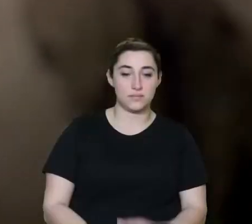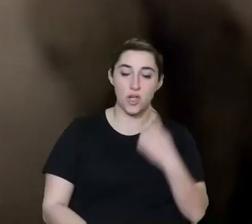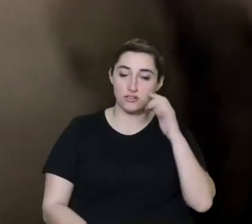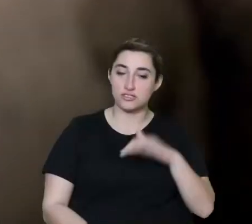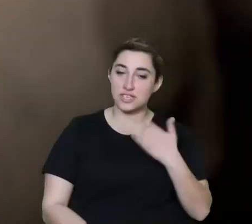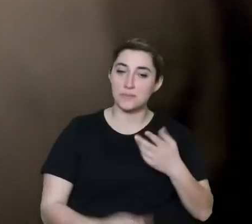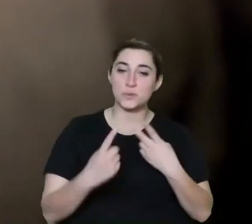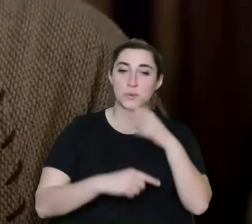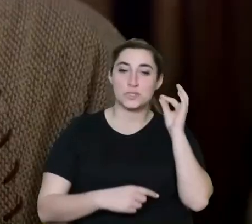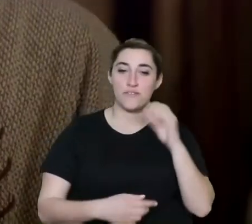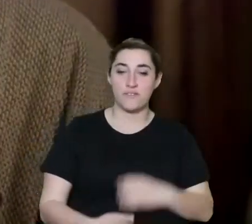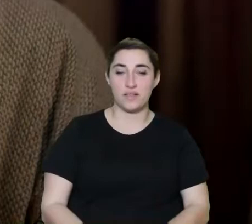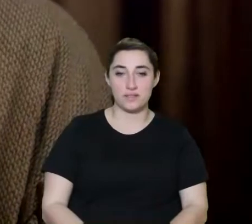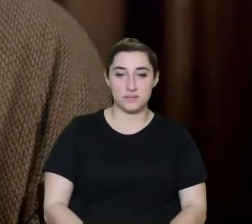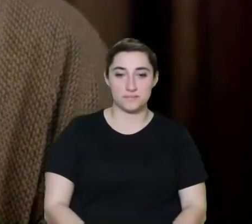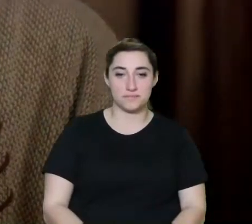Hoş gelmişsin Yunus Efendi.